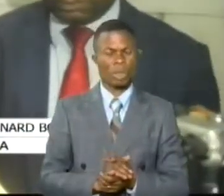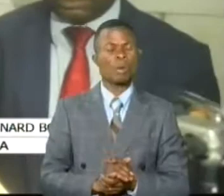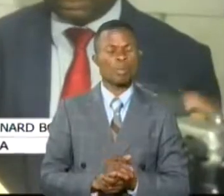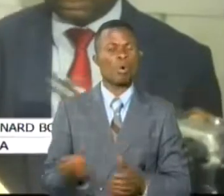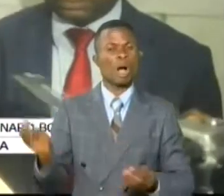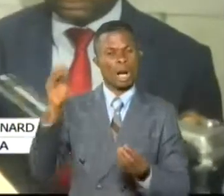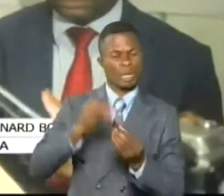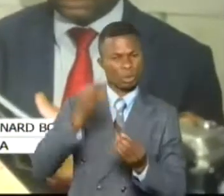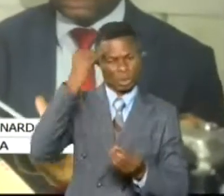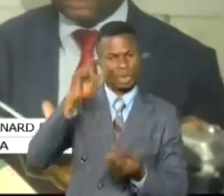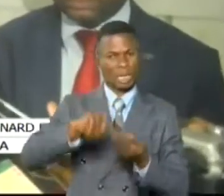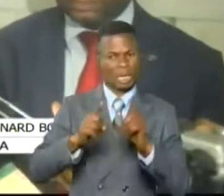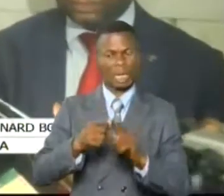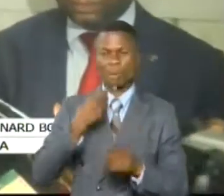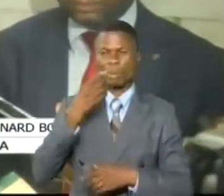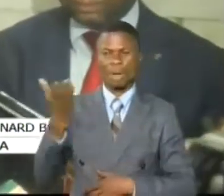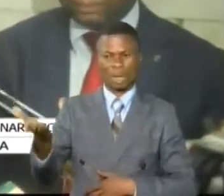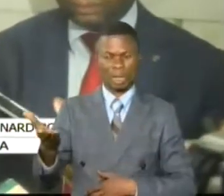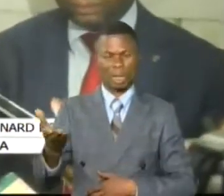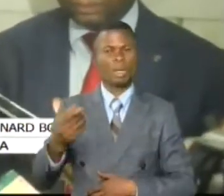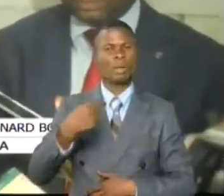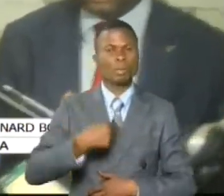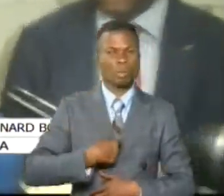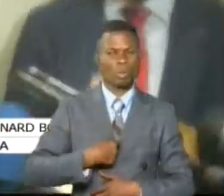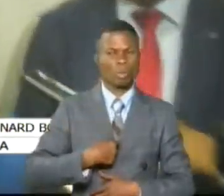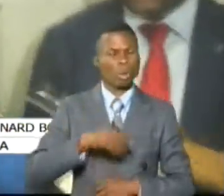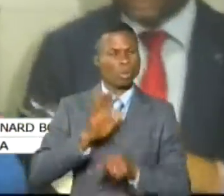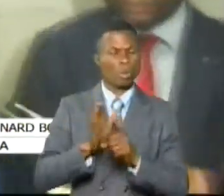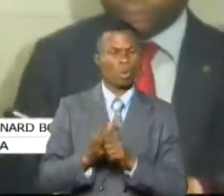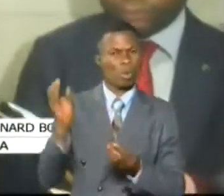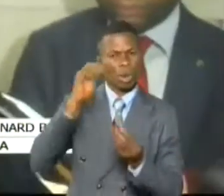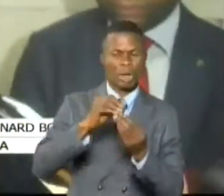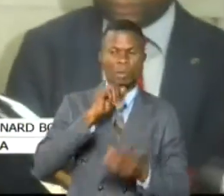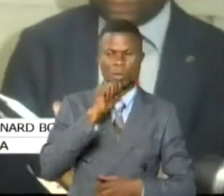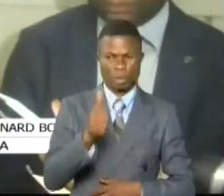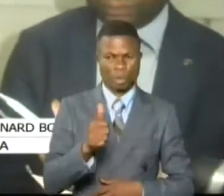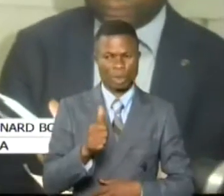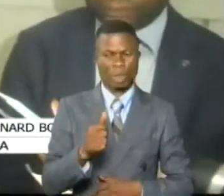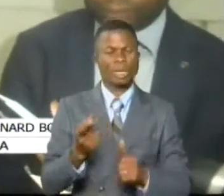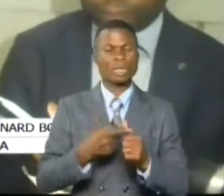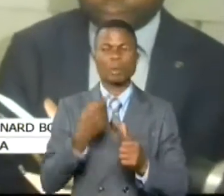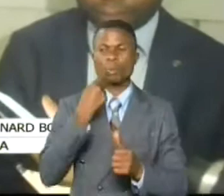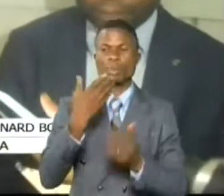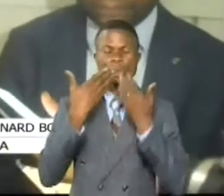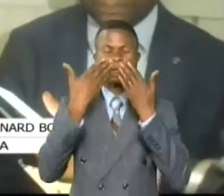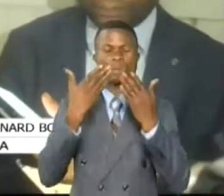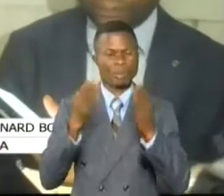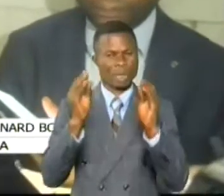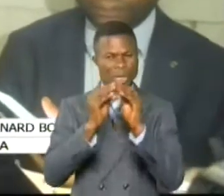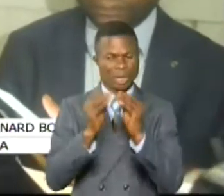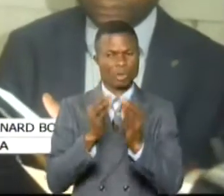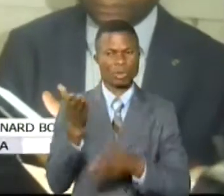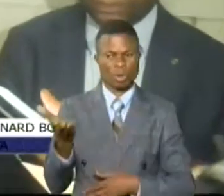collègue. Et moi, je n'ai pas beaucoup de choses à dire. C'est plutôt remercier la plénière.